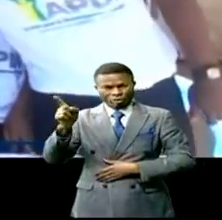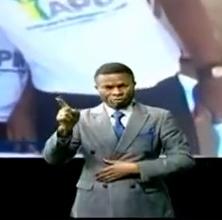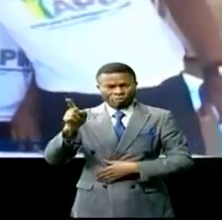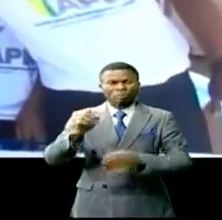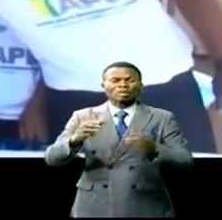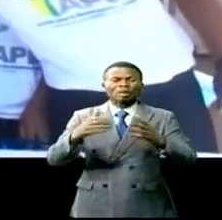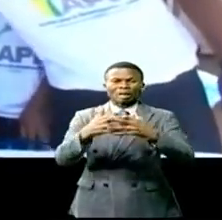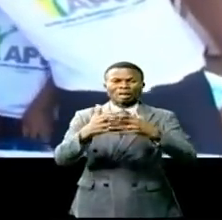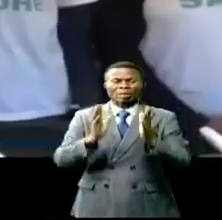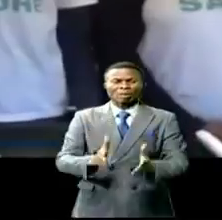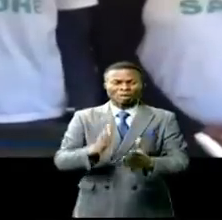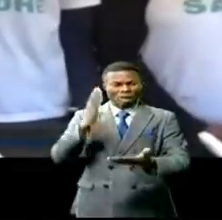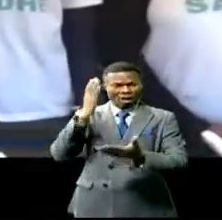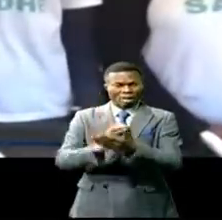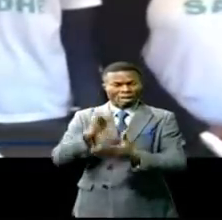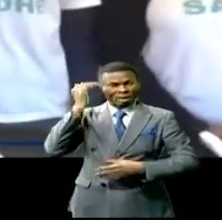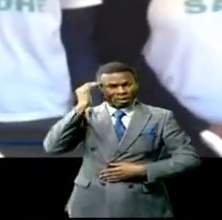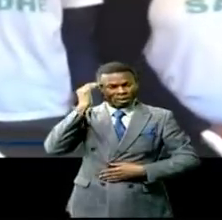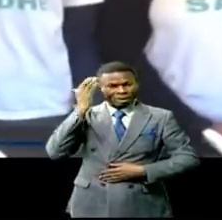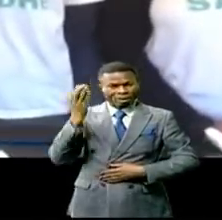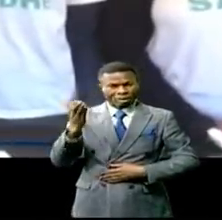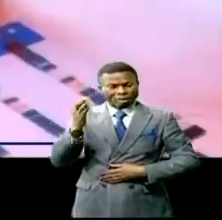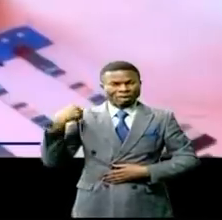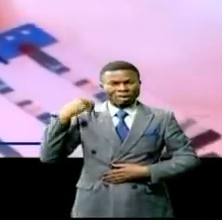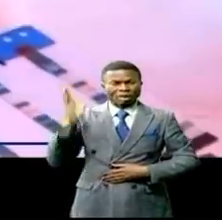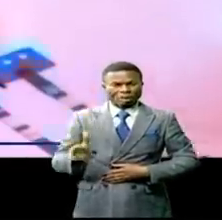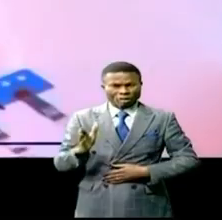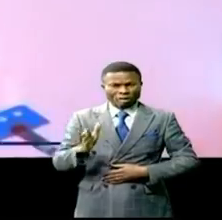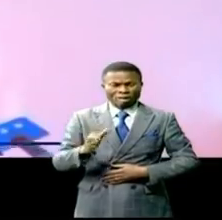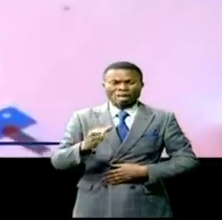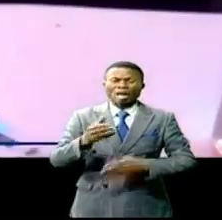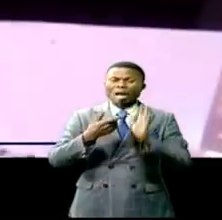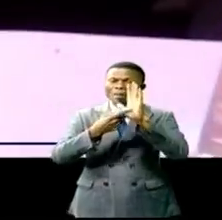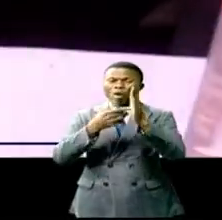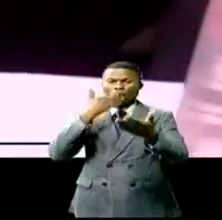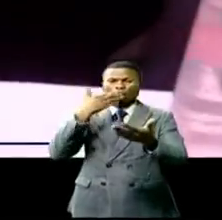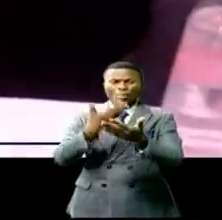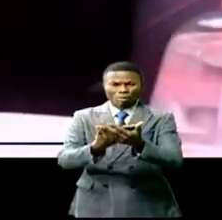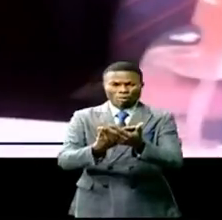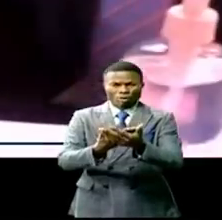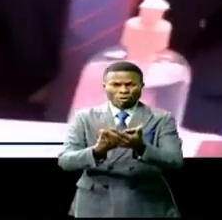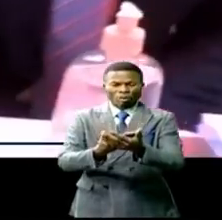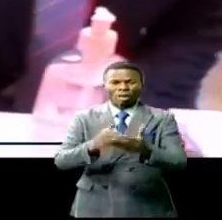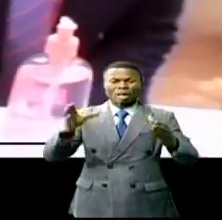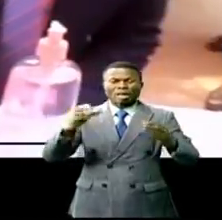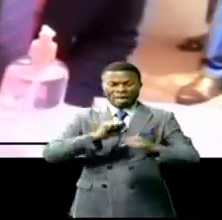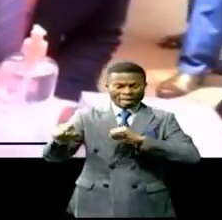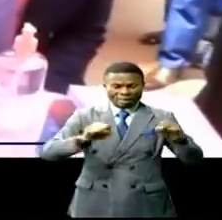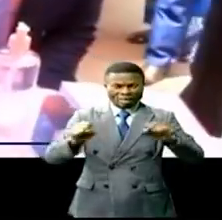partenaires dans la lutte contre le vih sida le gouverneur a prêché par l'exemple en se faisant dépister